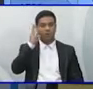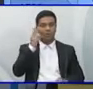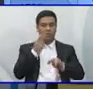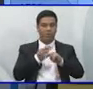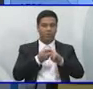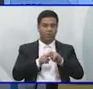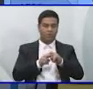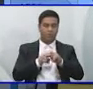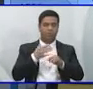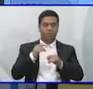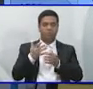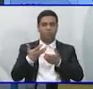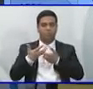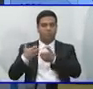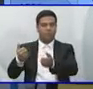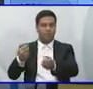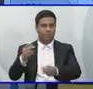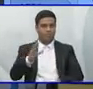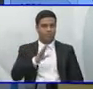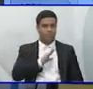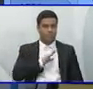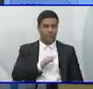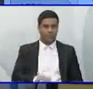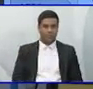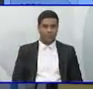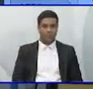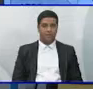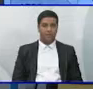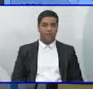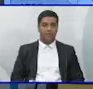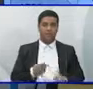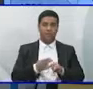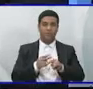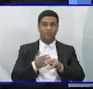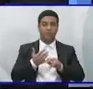Xiva xonligi hokimiyatini tan olishga majbur bo'lishadi.